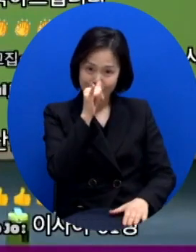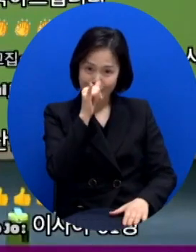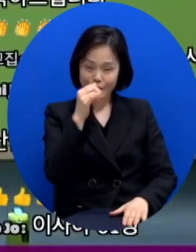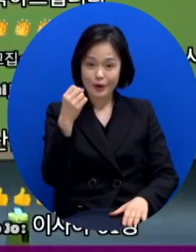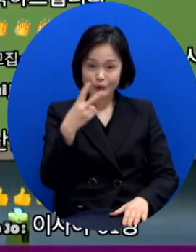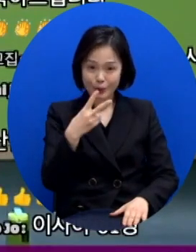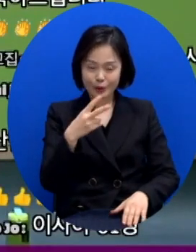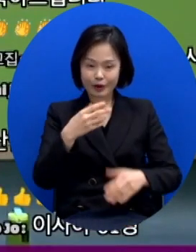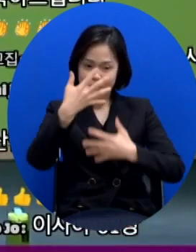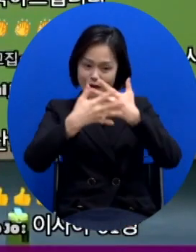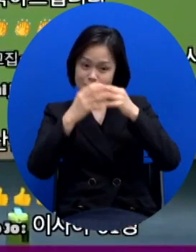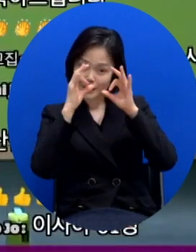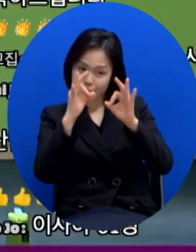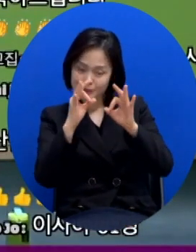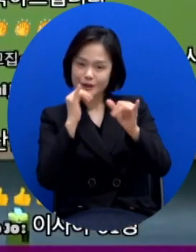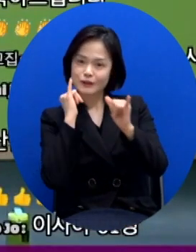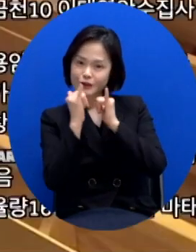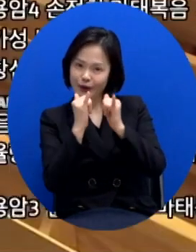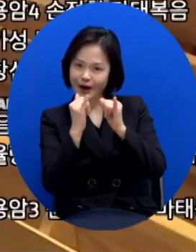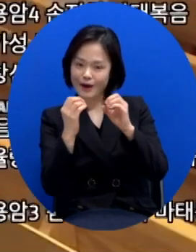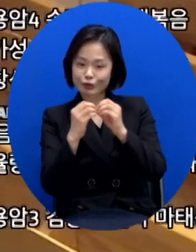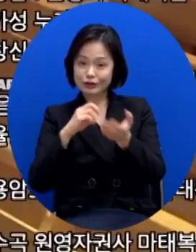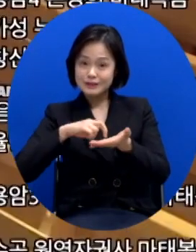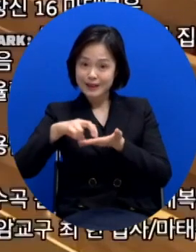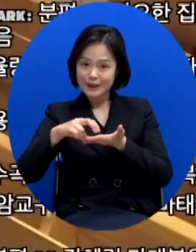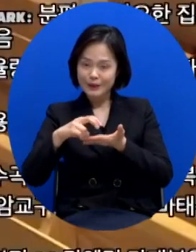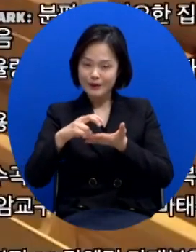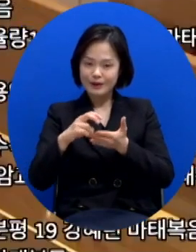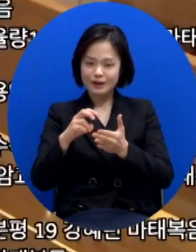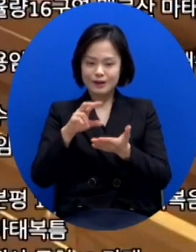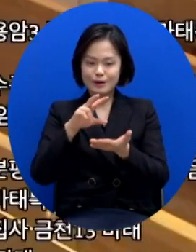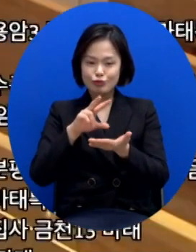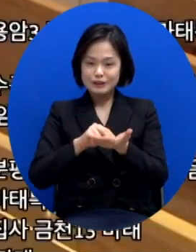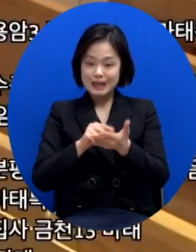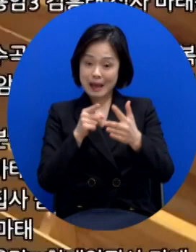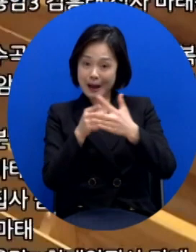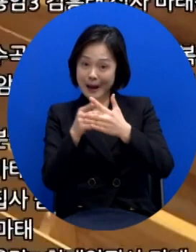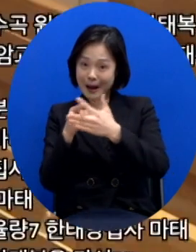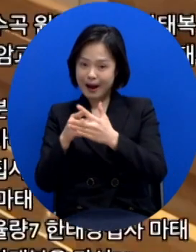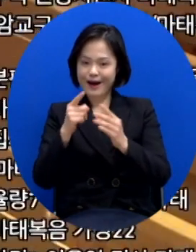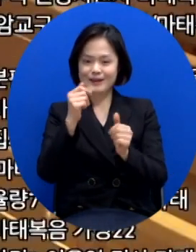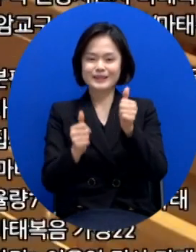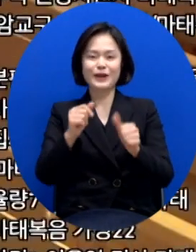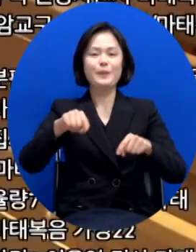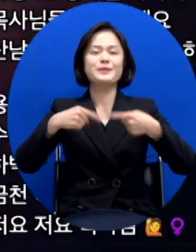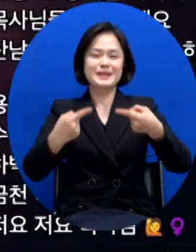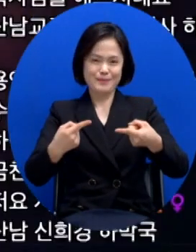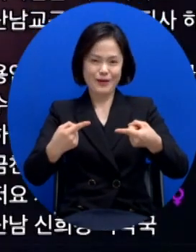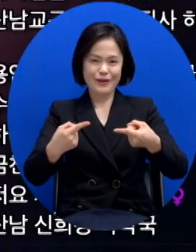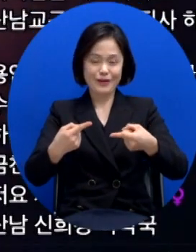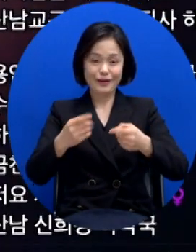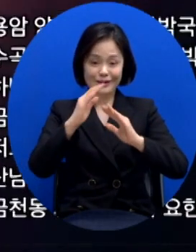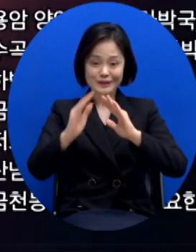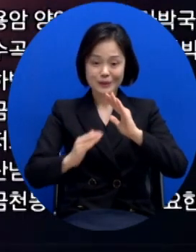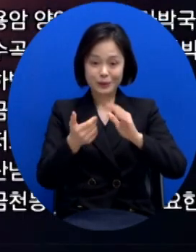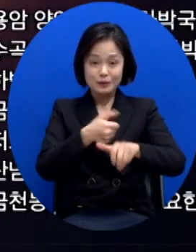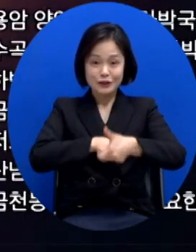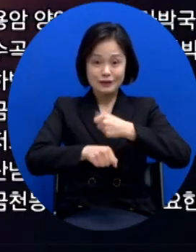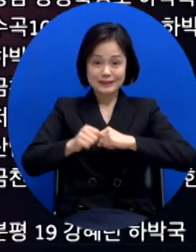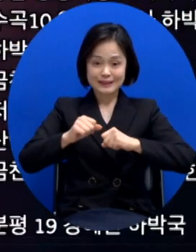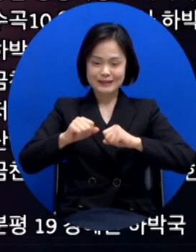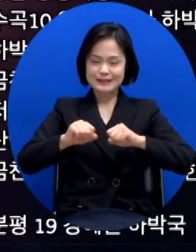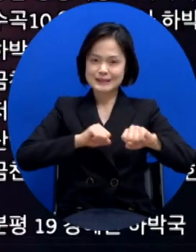보면서 전화나 문자로 성경퀴즈 에 참여하는 방콕 퀴즈쇼 등 성도들이 적극적으로 참여하는 프로그램이 함께